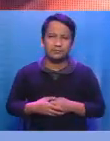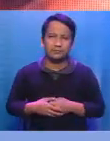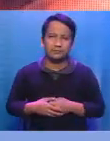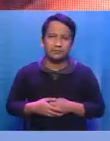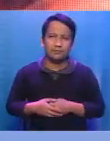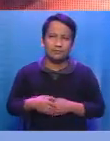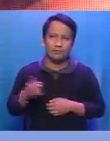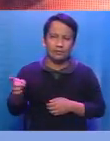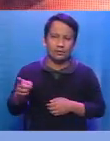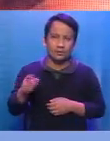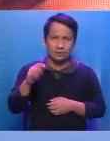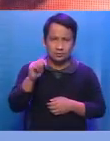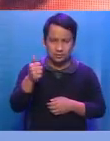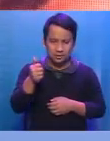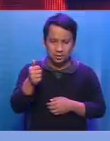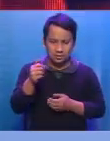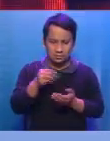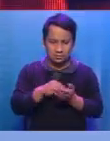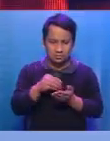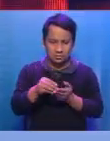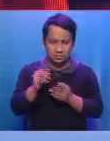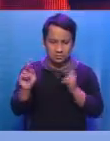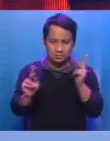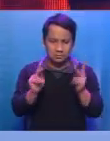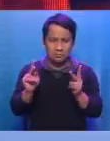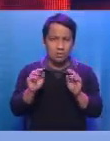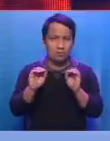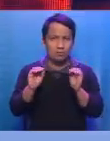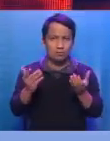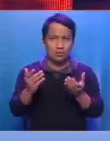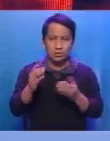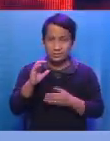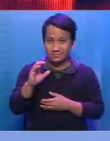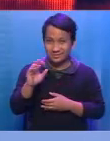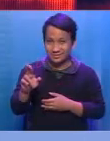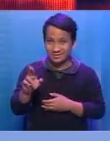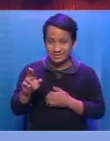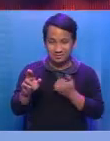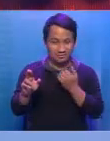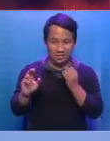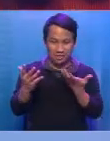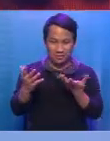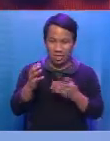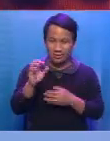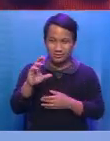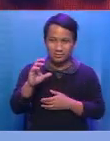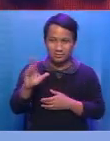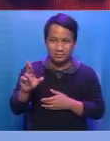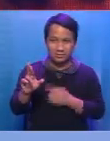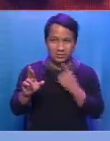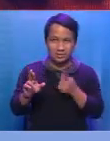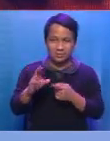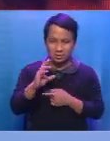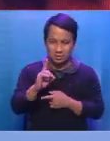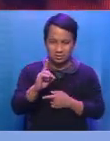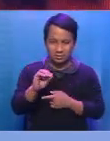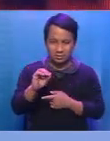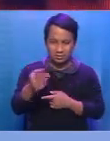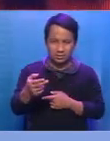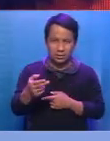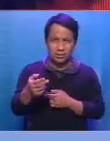Nasa 10 milyong pamilyang Pilipino ang walang maayos na palikuran ayon sa Department of Health. Kaya